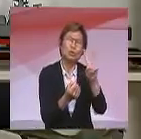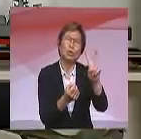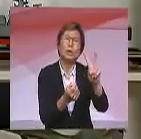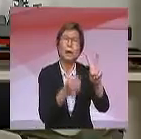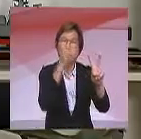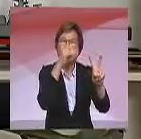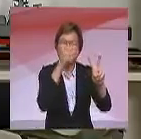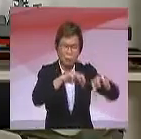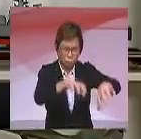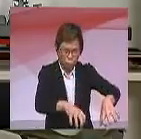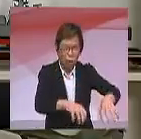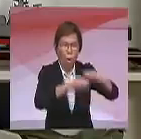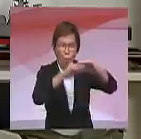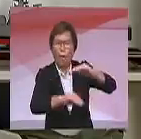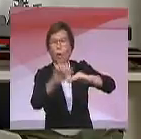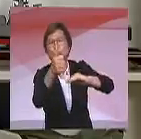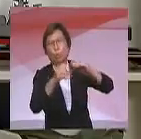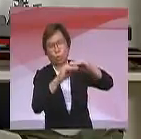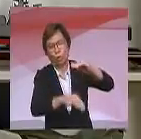daerah tu masih lagi di bawah 10. Jadi